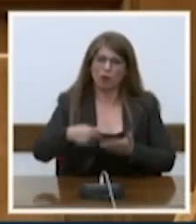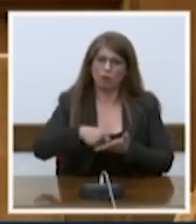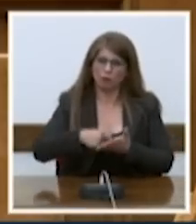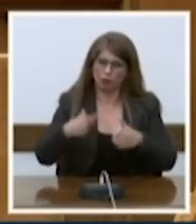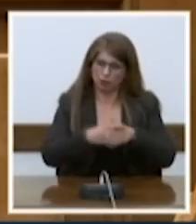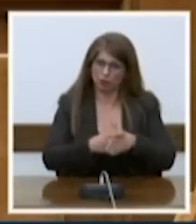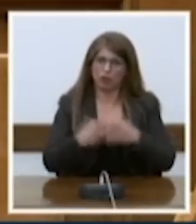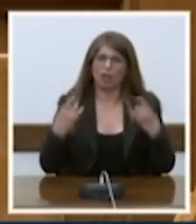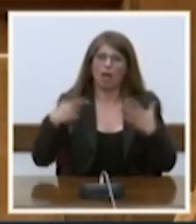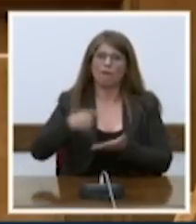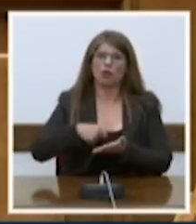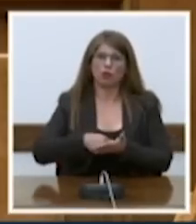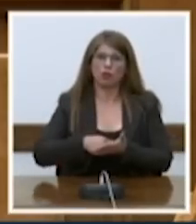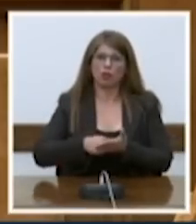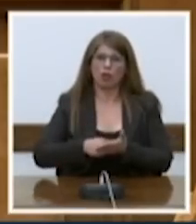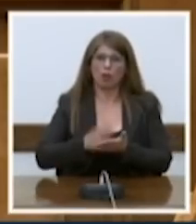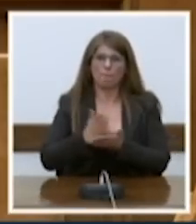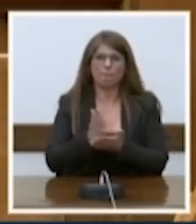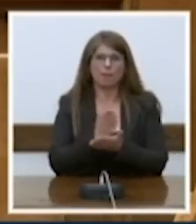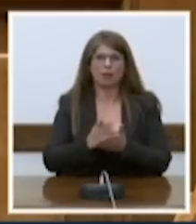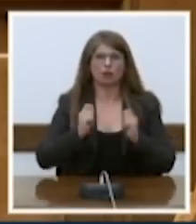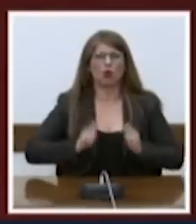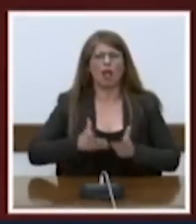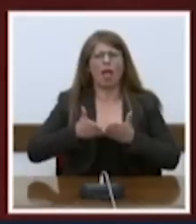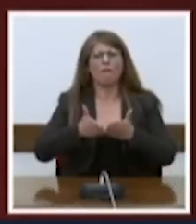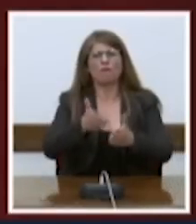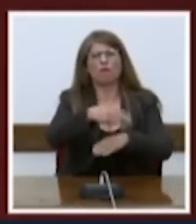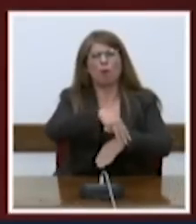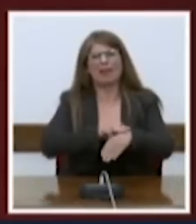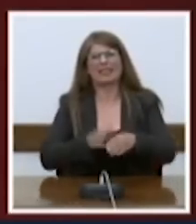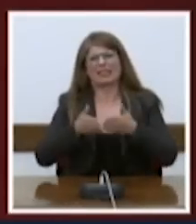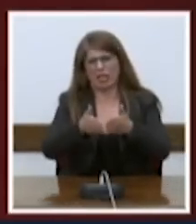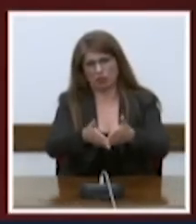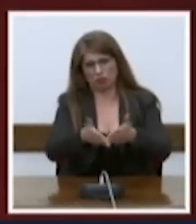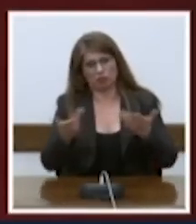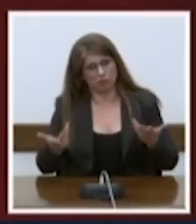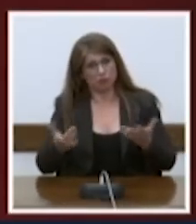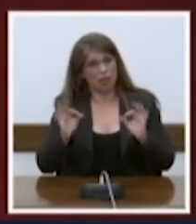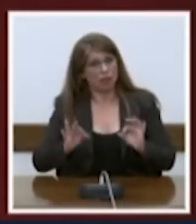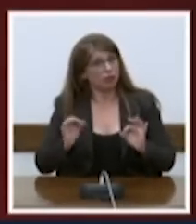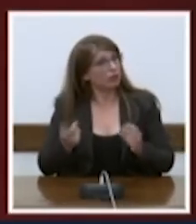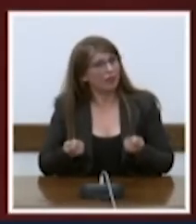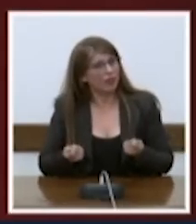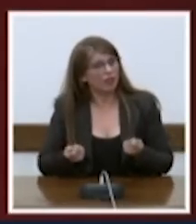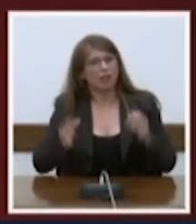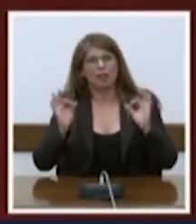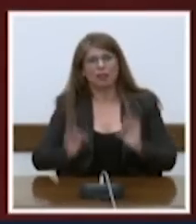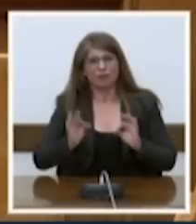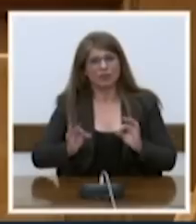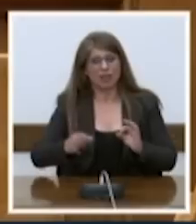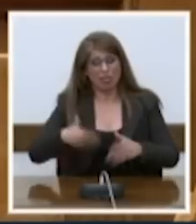των αφορολόγητων μερισμάτων των εφοπλιστών. Τι θα γίνει ακριβώς? Μα φυσικά θα